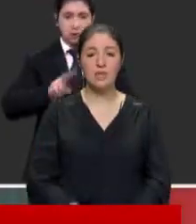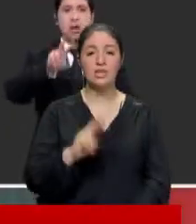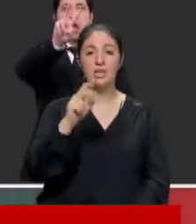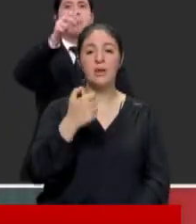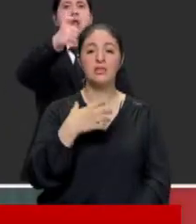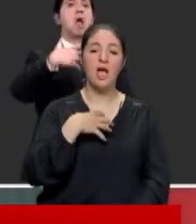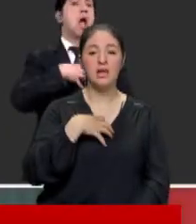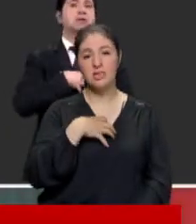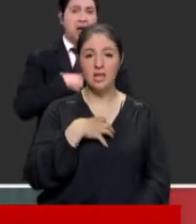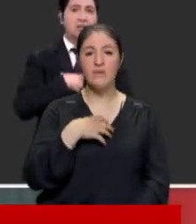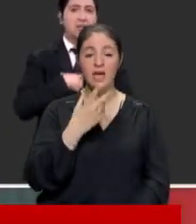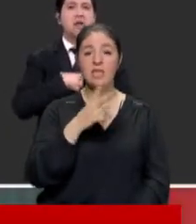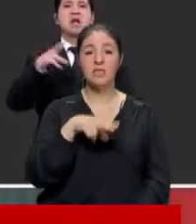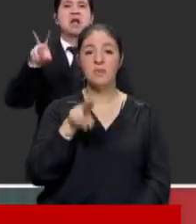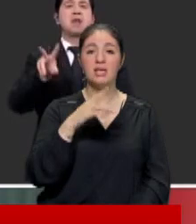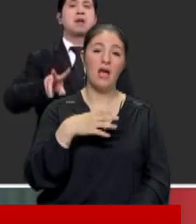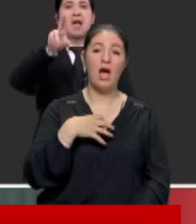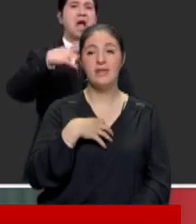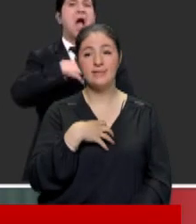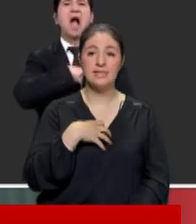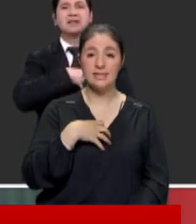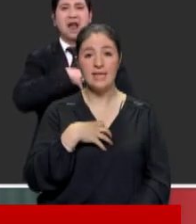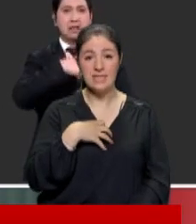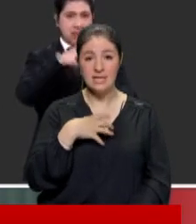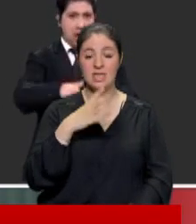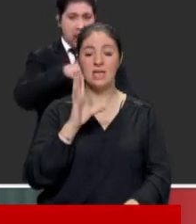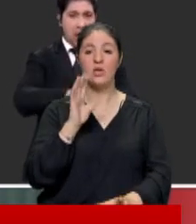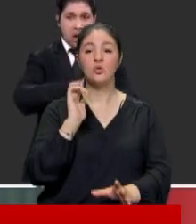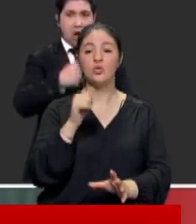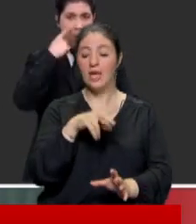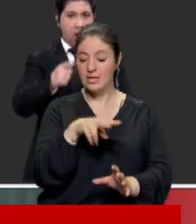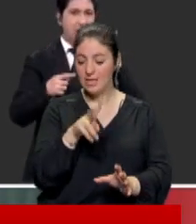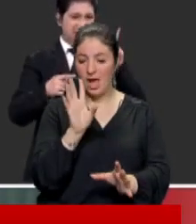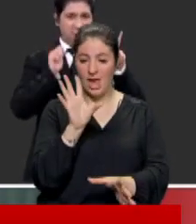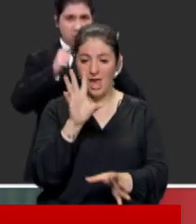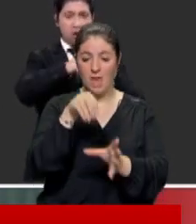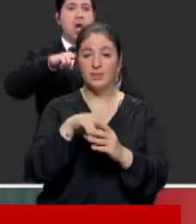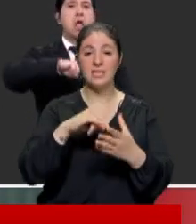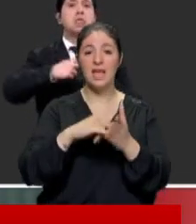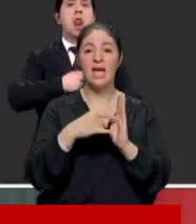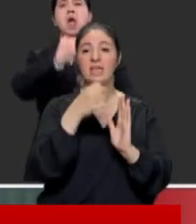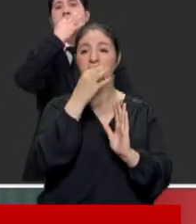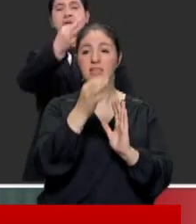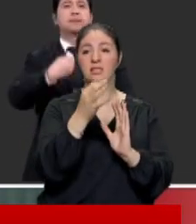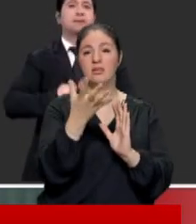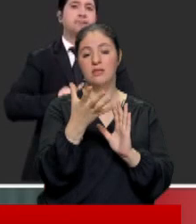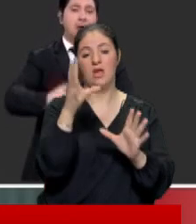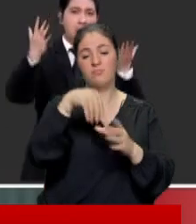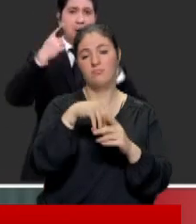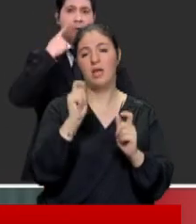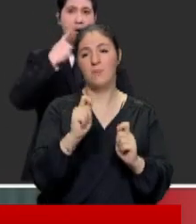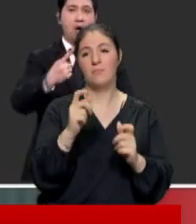26 Haziran ve 27 Haziran'ı günlerini de idari izin kapsamına